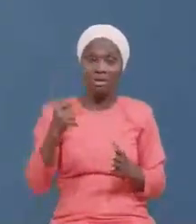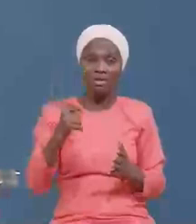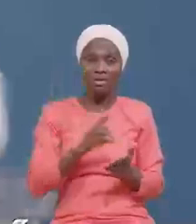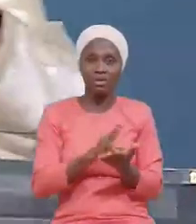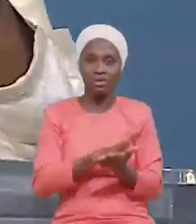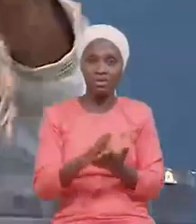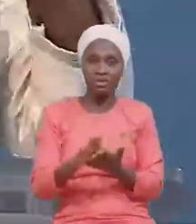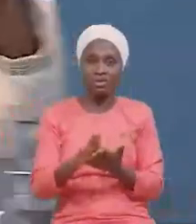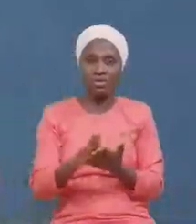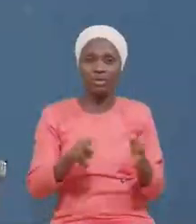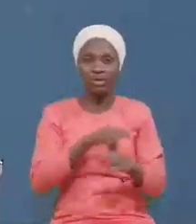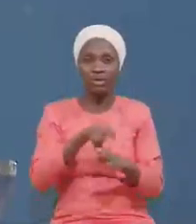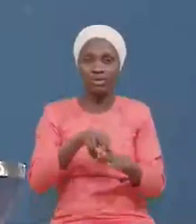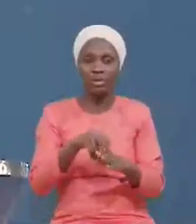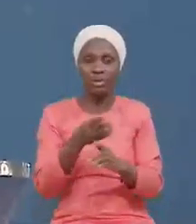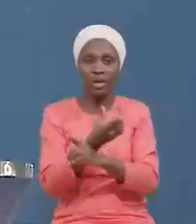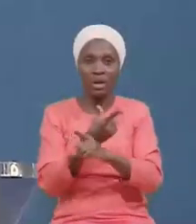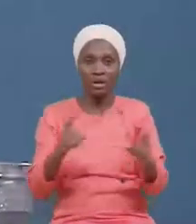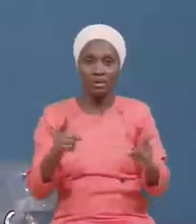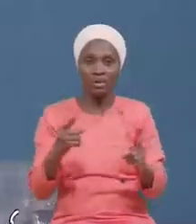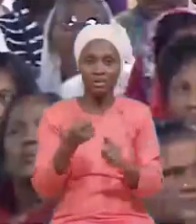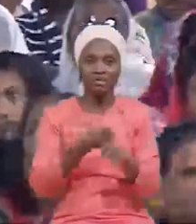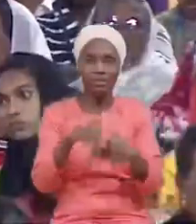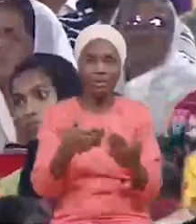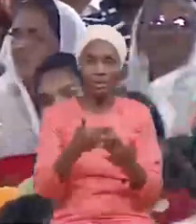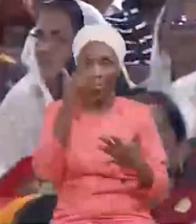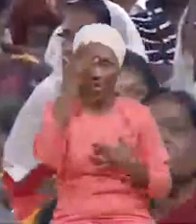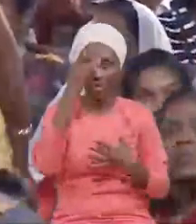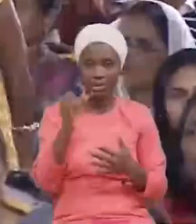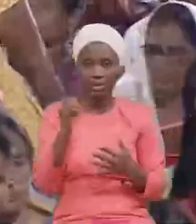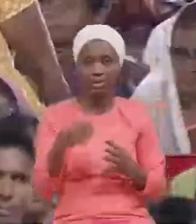est le libérateur surnaturel de toutes les maladies.